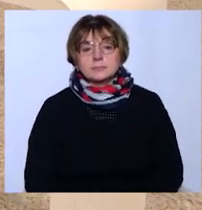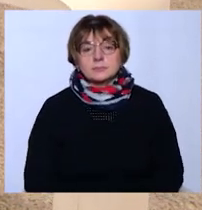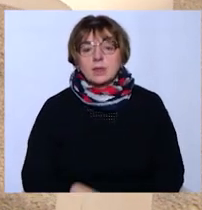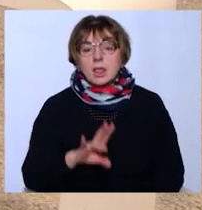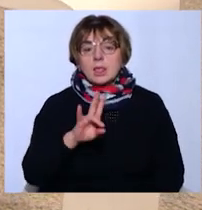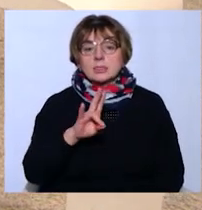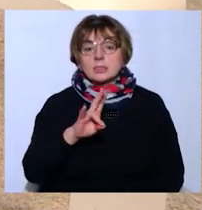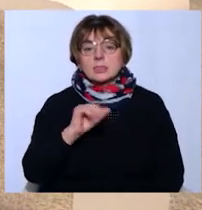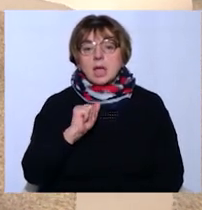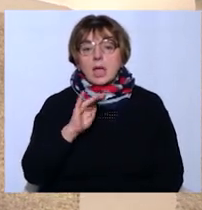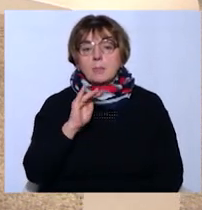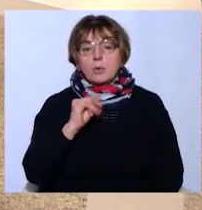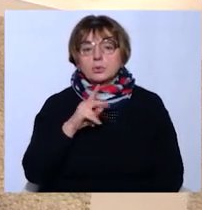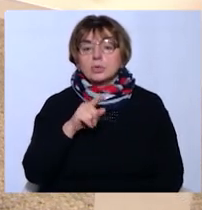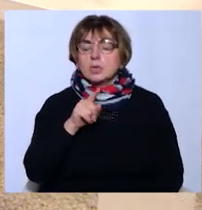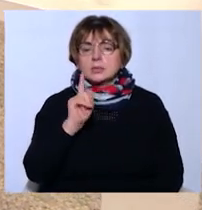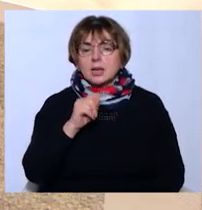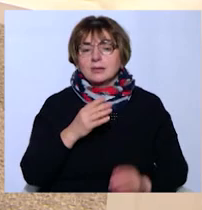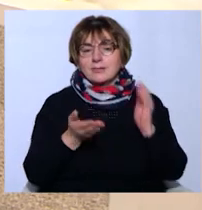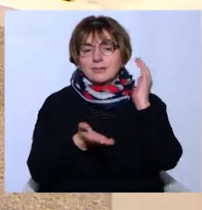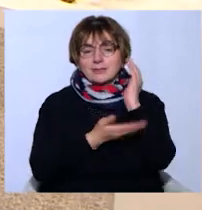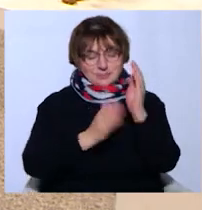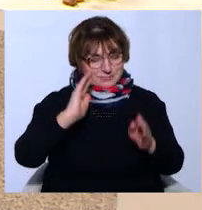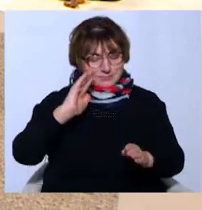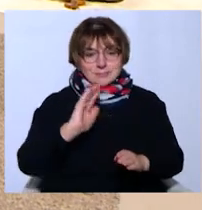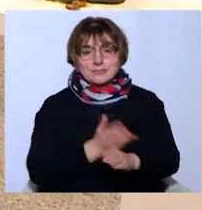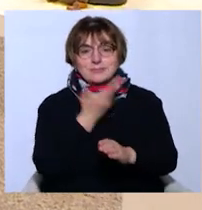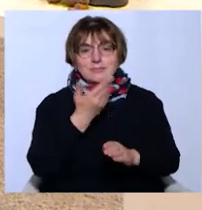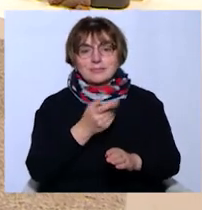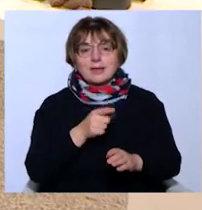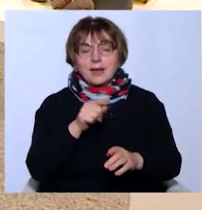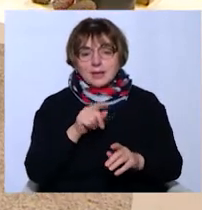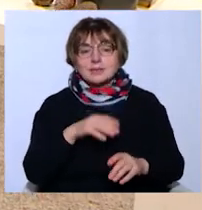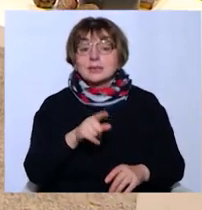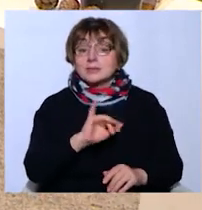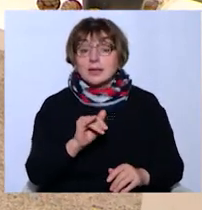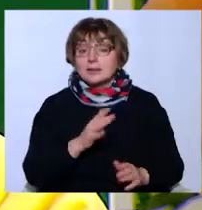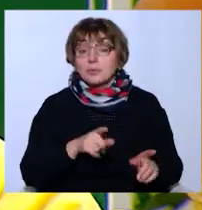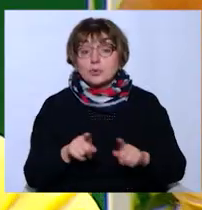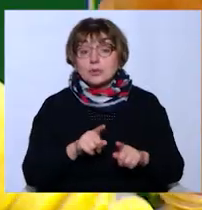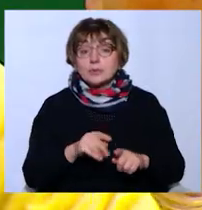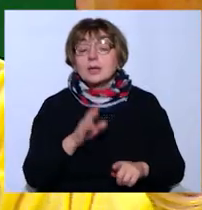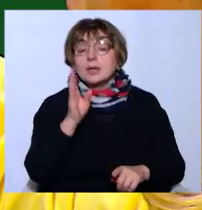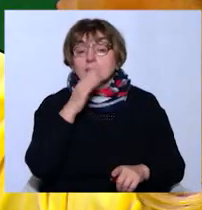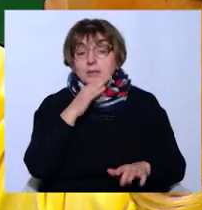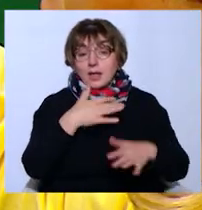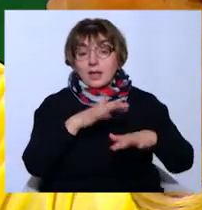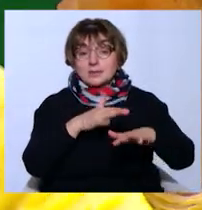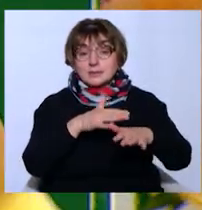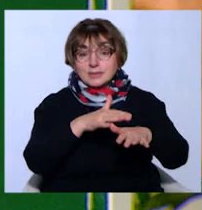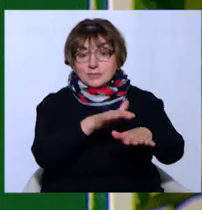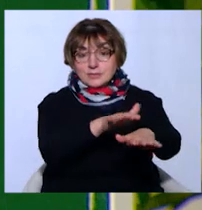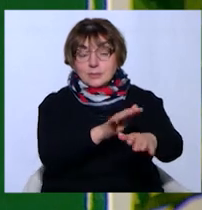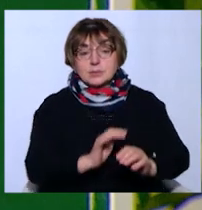ნაფოტი. ნაფოტს რა ამოძრავებს? იცით ალბათ, ხის ანათალია ნაფოტი. წყალი. წყალში შეიძლება თქვენ გინახავთ კიდეც ნაფოტი,